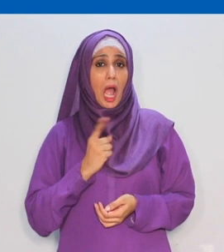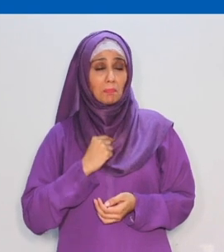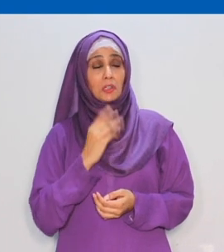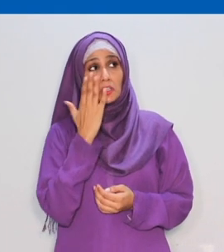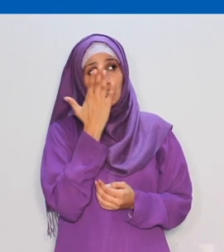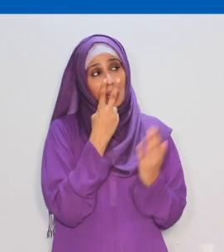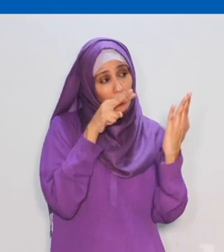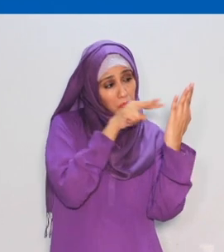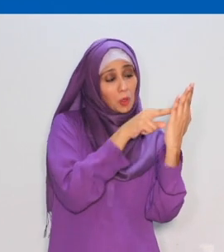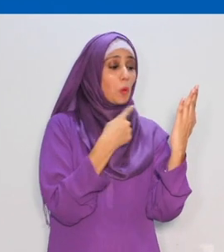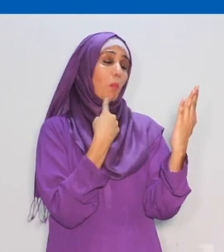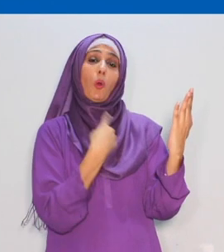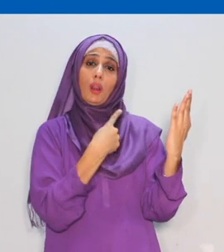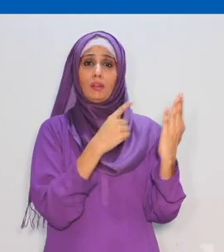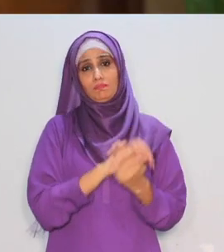में देखते हुए कहा।